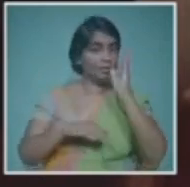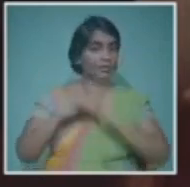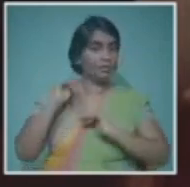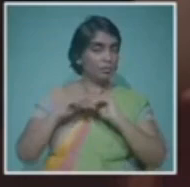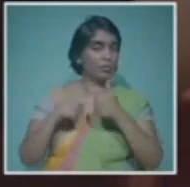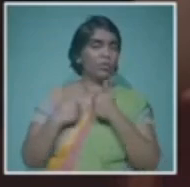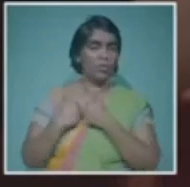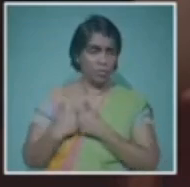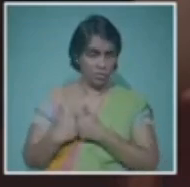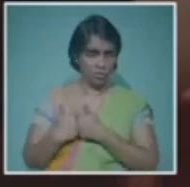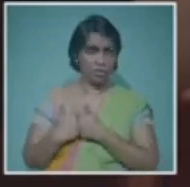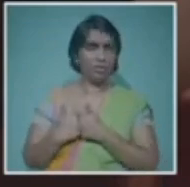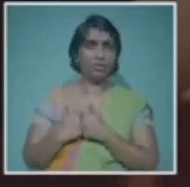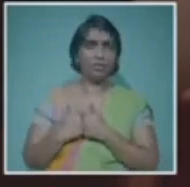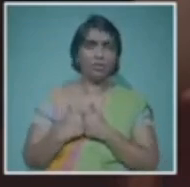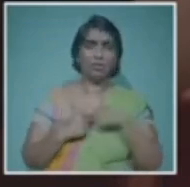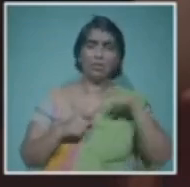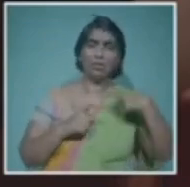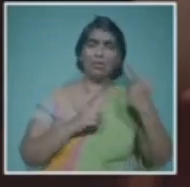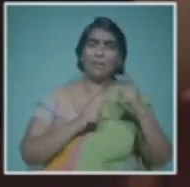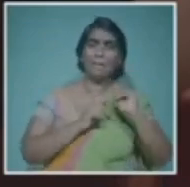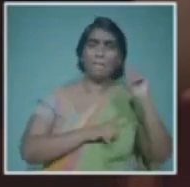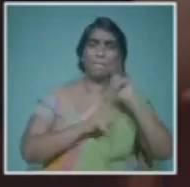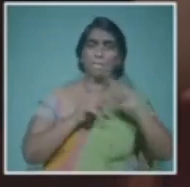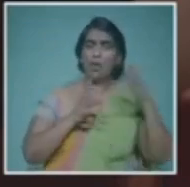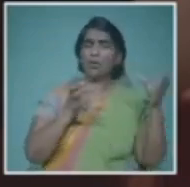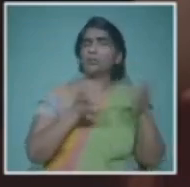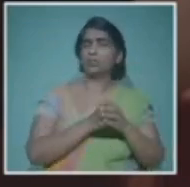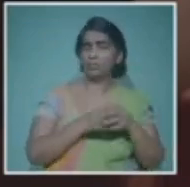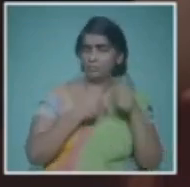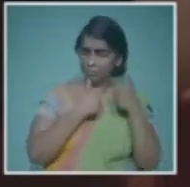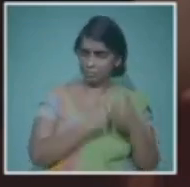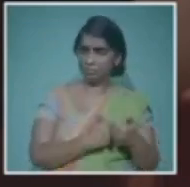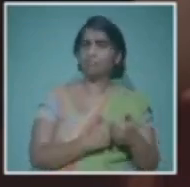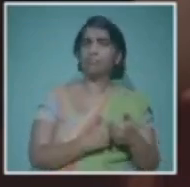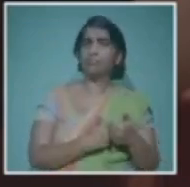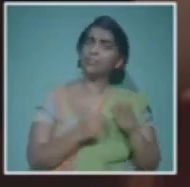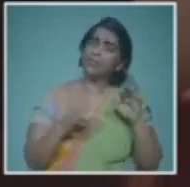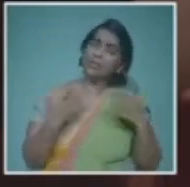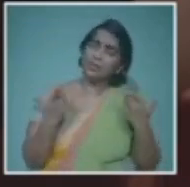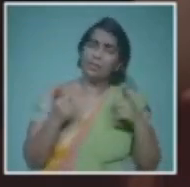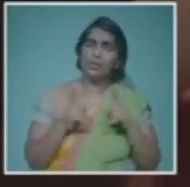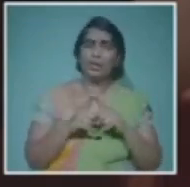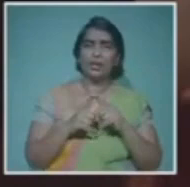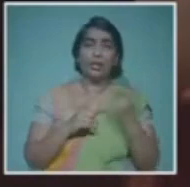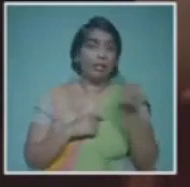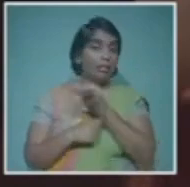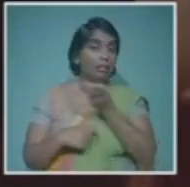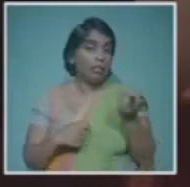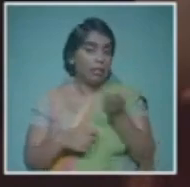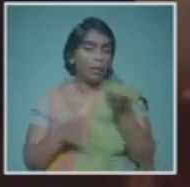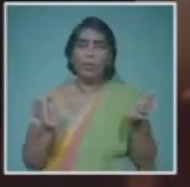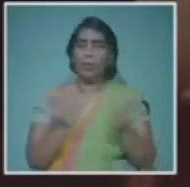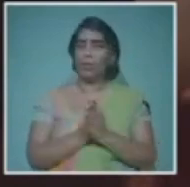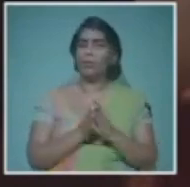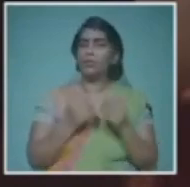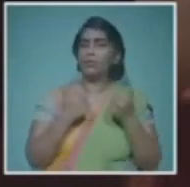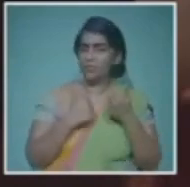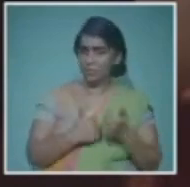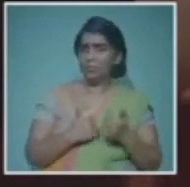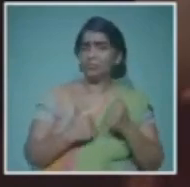හොඳද, වෙස්ට්මිනිස්ටර් පාර්ලිමේන්තු ක්‍රමය වඩාත් සුදුසුද, එසේ නැතිනම් දෙමූන් ක්‍රමය සුදුසුද කියන